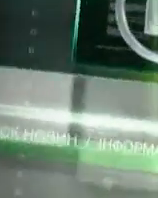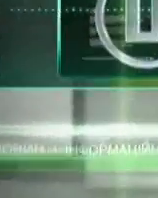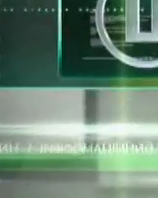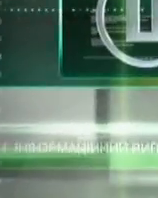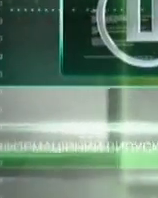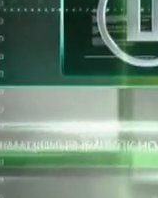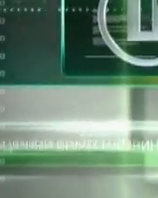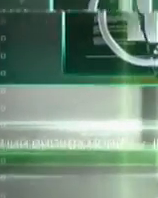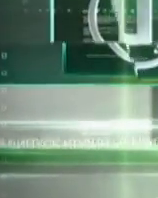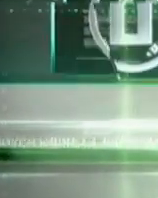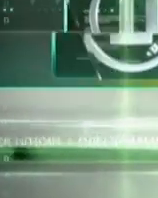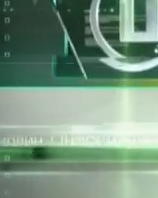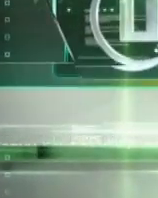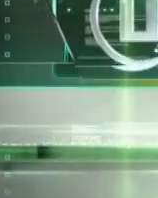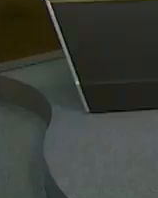Музика